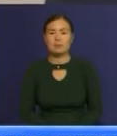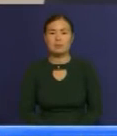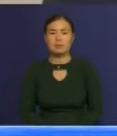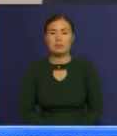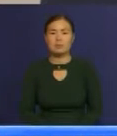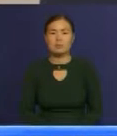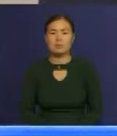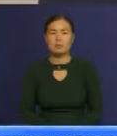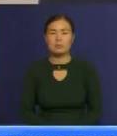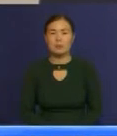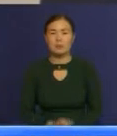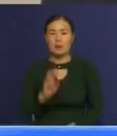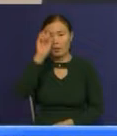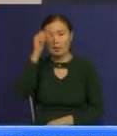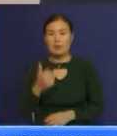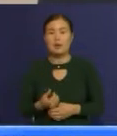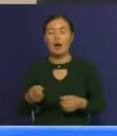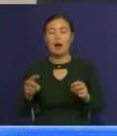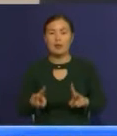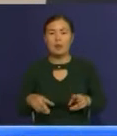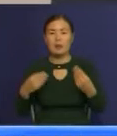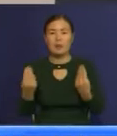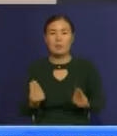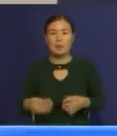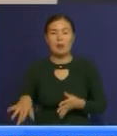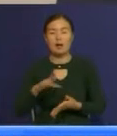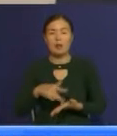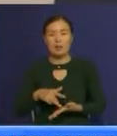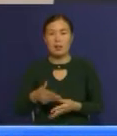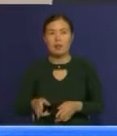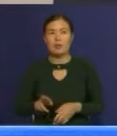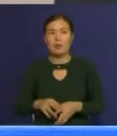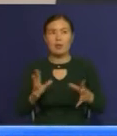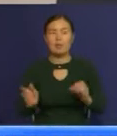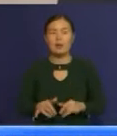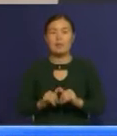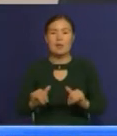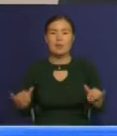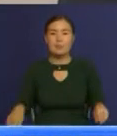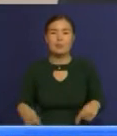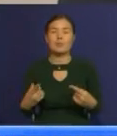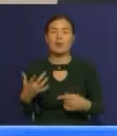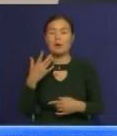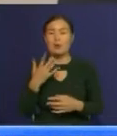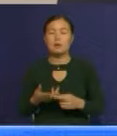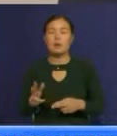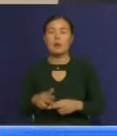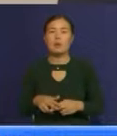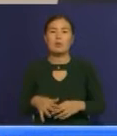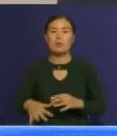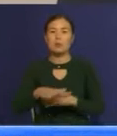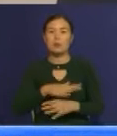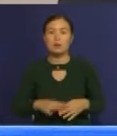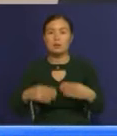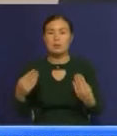Жолдауда елбасы арнайы басында ретінде өңірді және қалалық инфрақұрылымды дамытуға айрықша назар аударды. Бұл жерде жергілікті маңызды жолдар